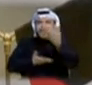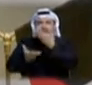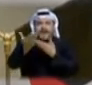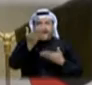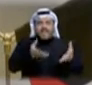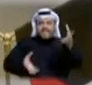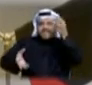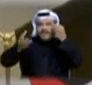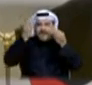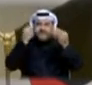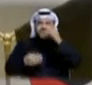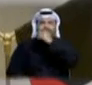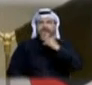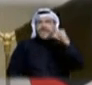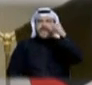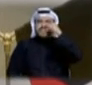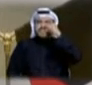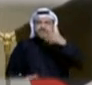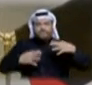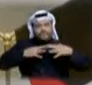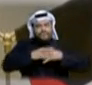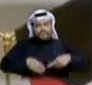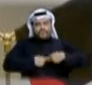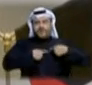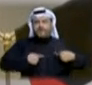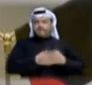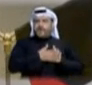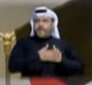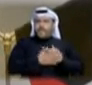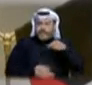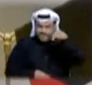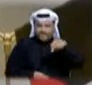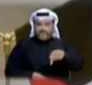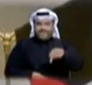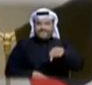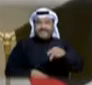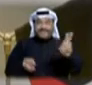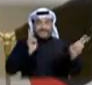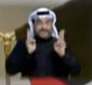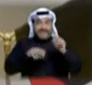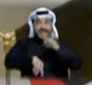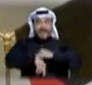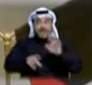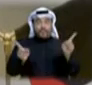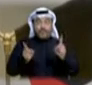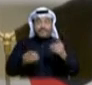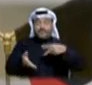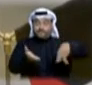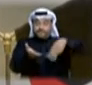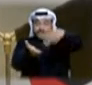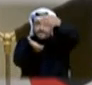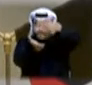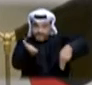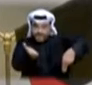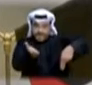ثقافية ودينية نعتز فيها. وبالتالي في هذه المناسبة تم توقيع اتفاقية